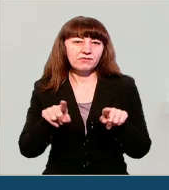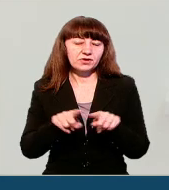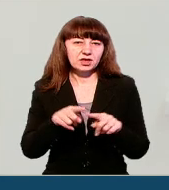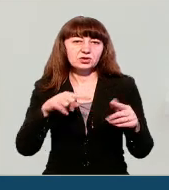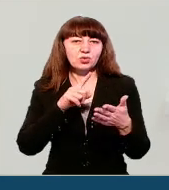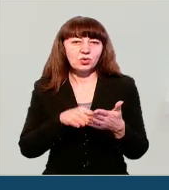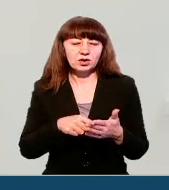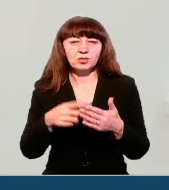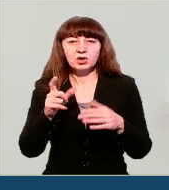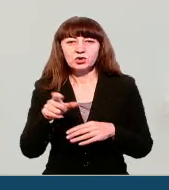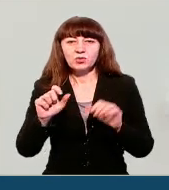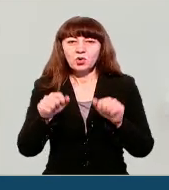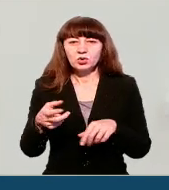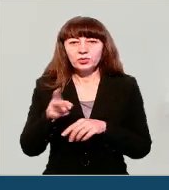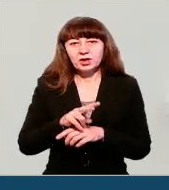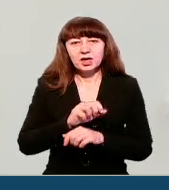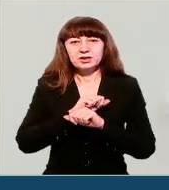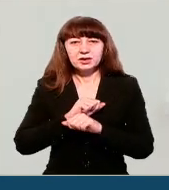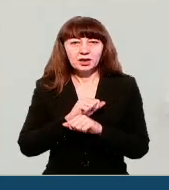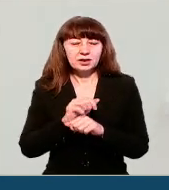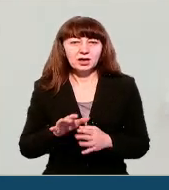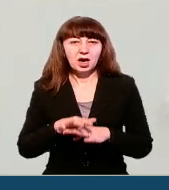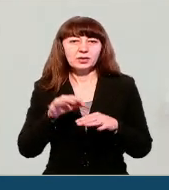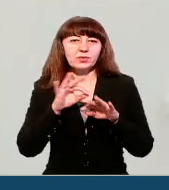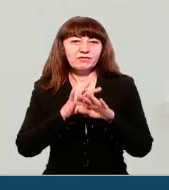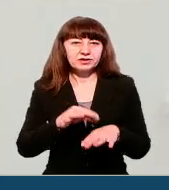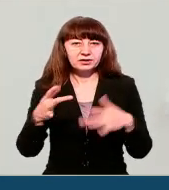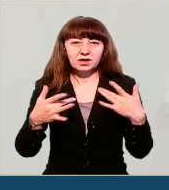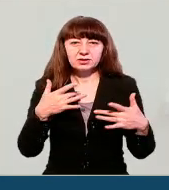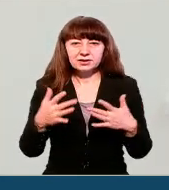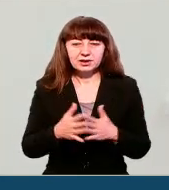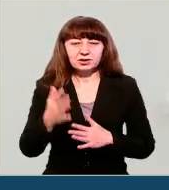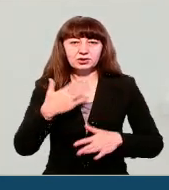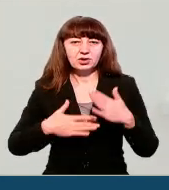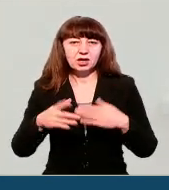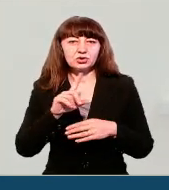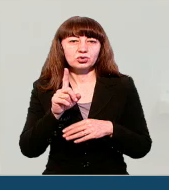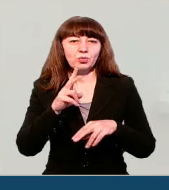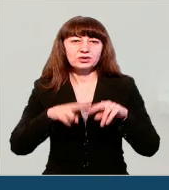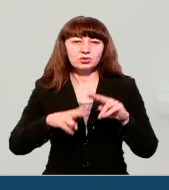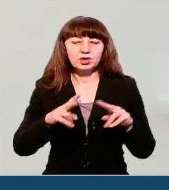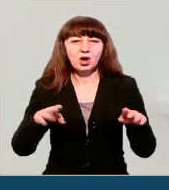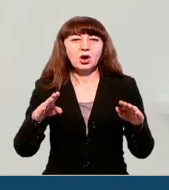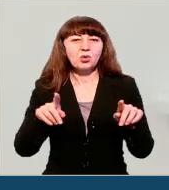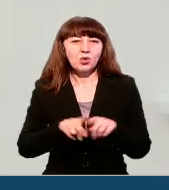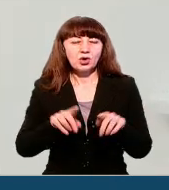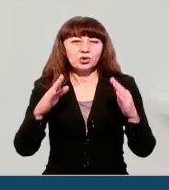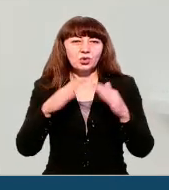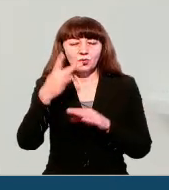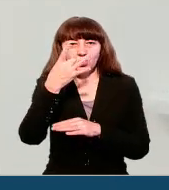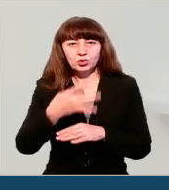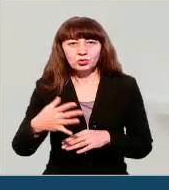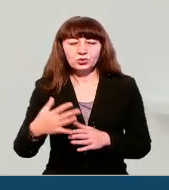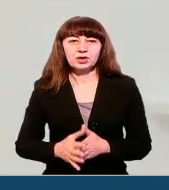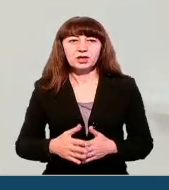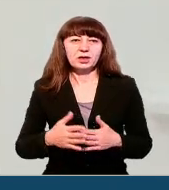концерттерде осы ауылдың әртістері ретінде, андай мәжіліс болғанда да осындай енді жиналатын.